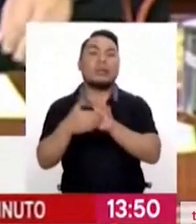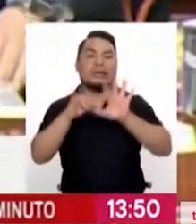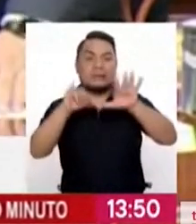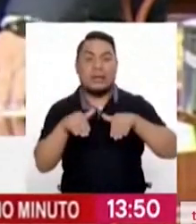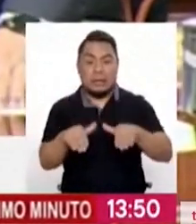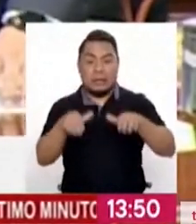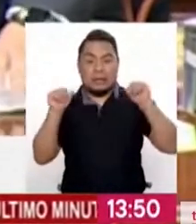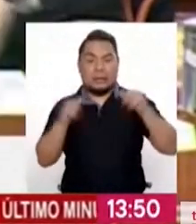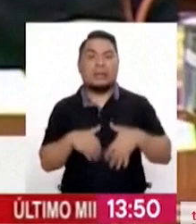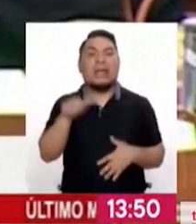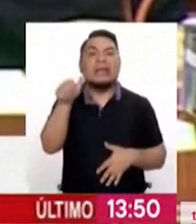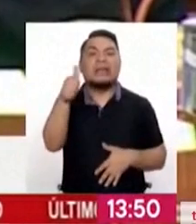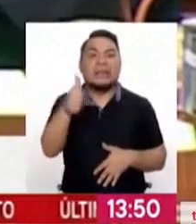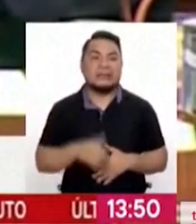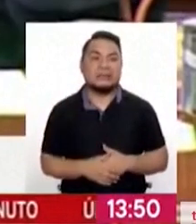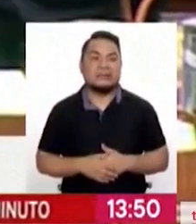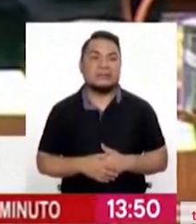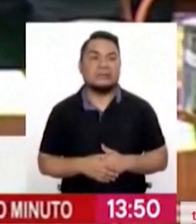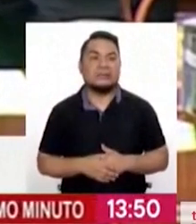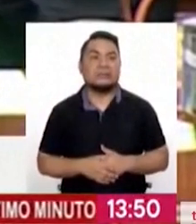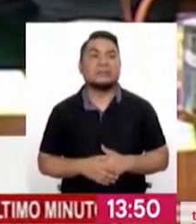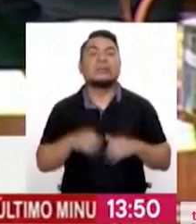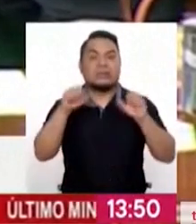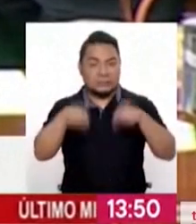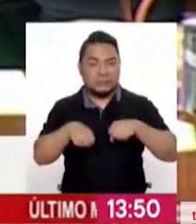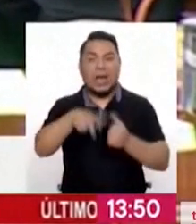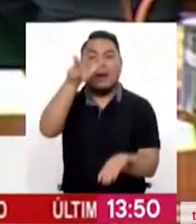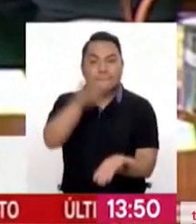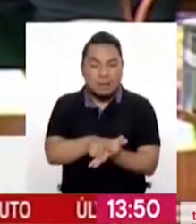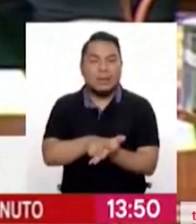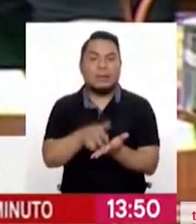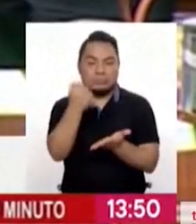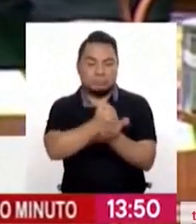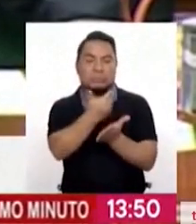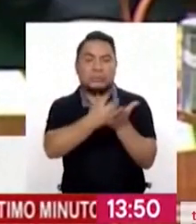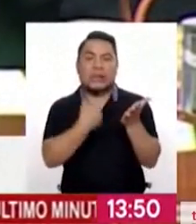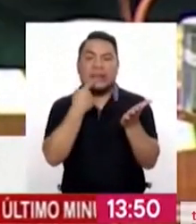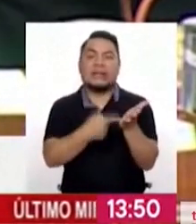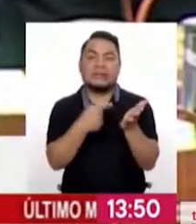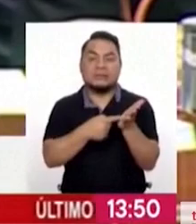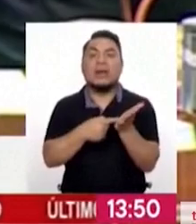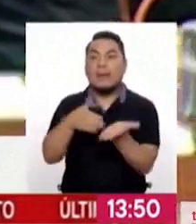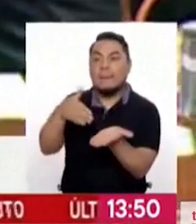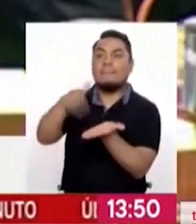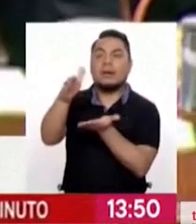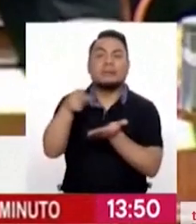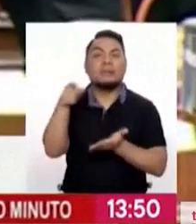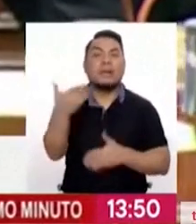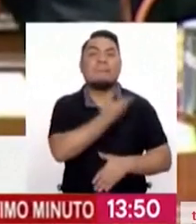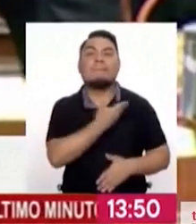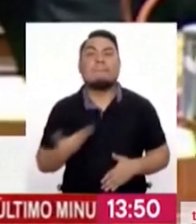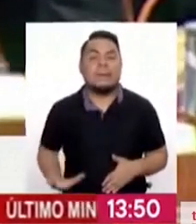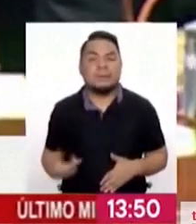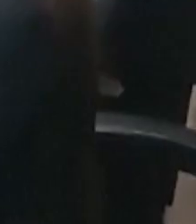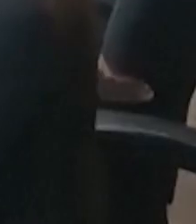обыск. В отношении Кастильо, руководившего страной без малого полтора года, начато расследование по обвинению в мятеже,